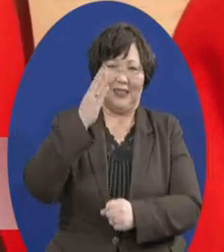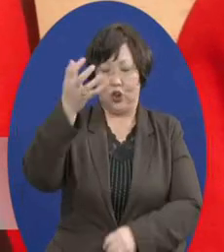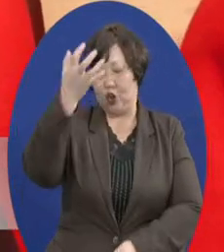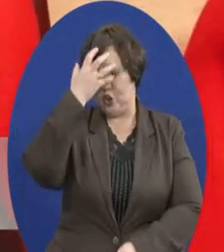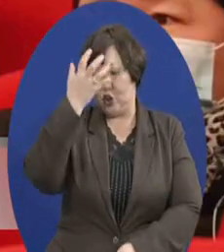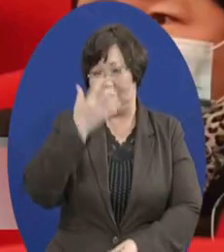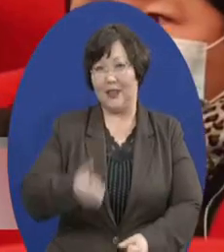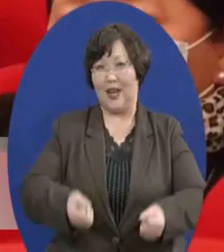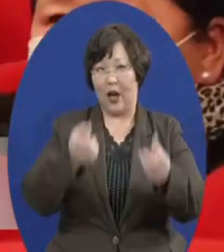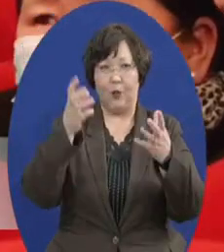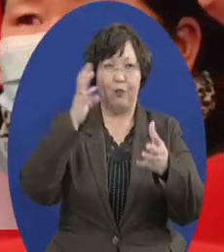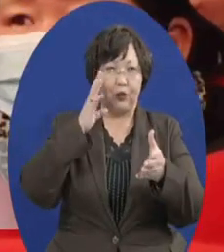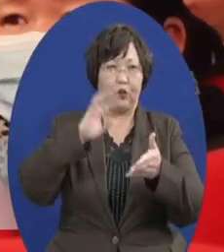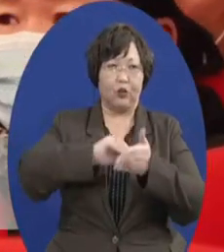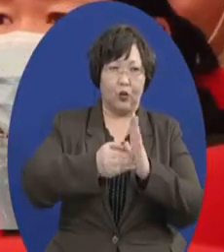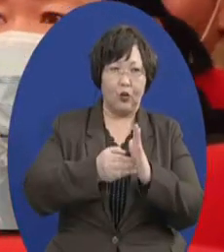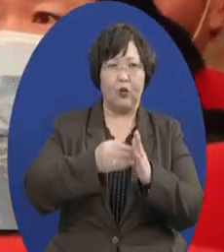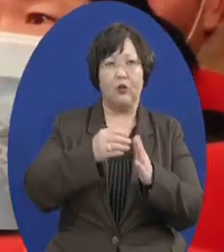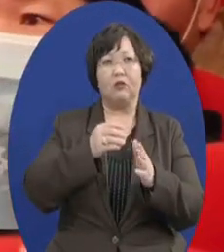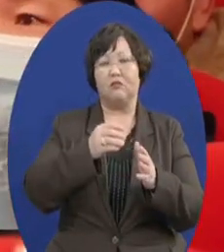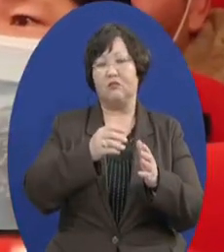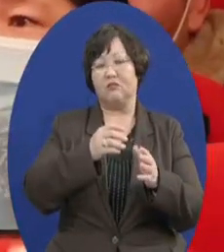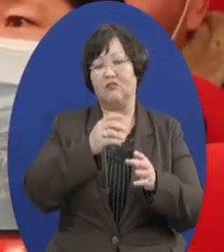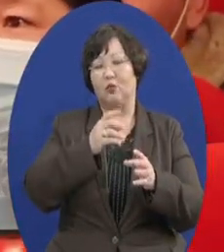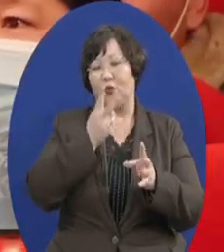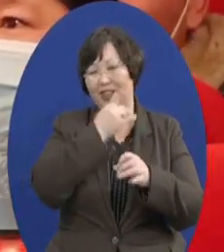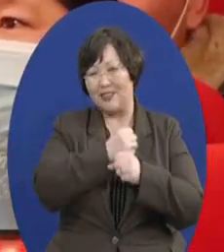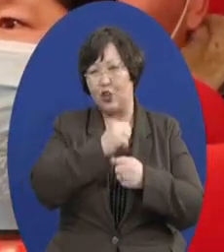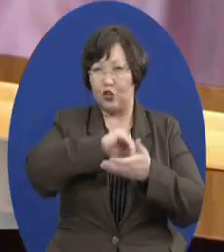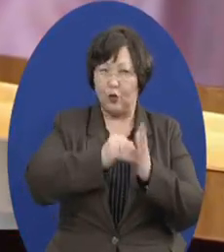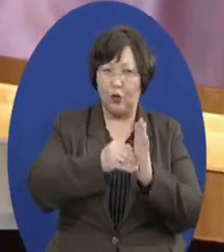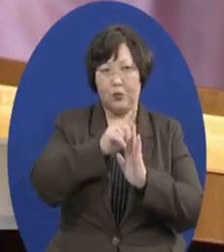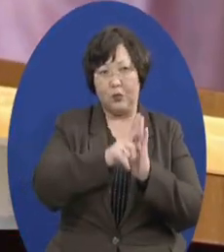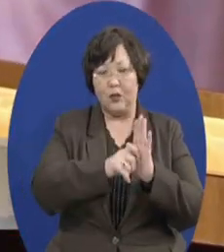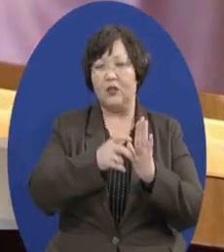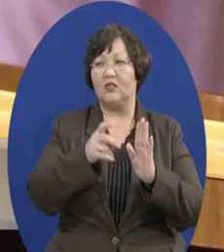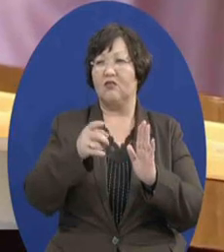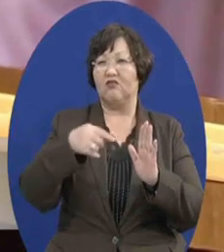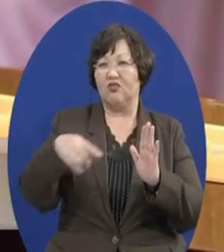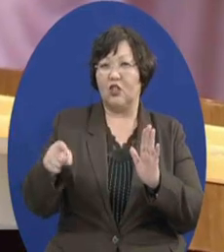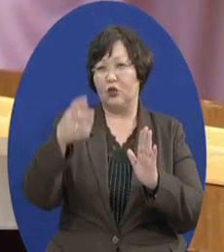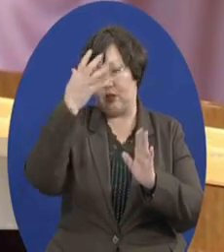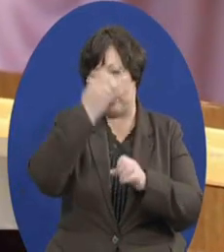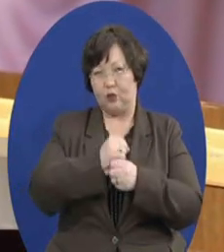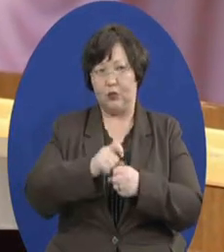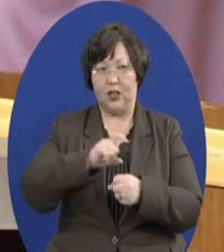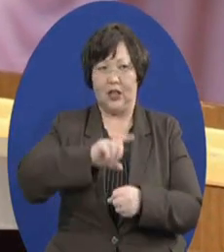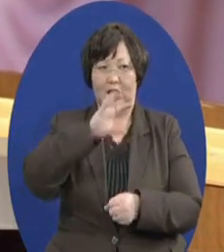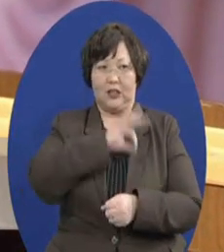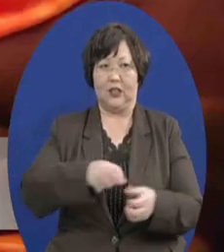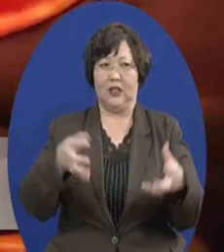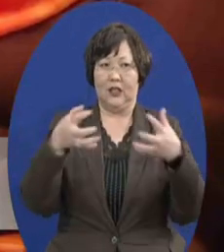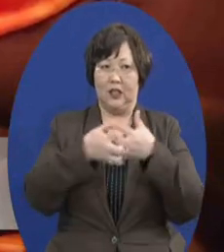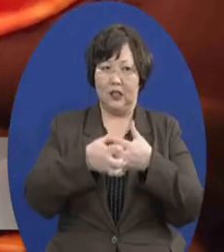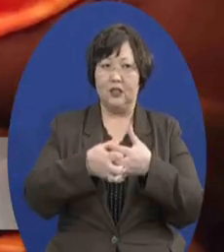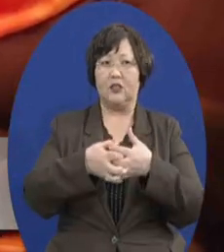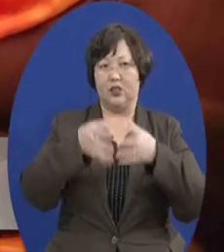төрөөс гарах бодлогын баримт бичигт тэдний эрх ашигт нийцсэн заалт оруулахад анхаарна гэдгээ улсын хурлын гишүүд